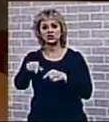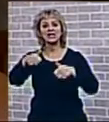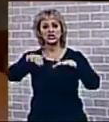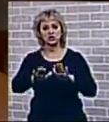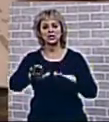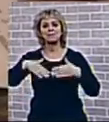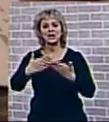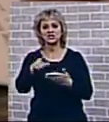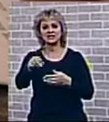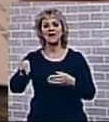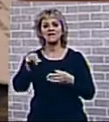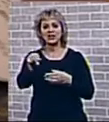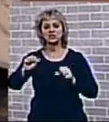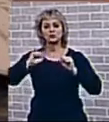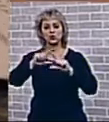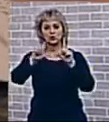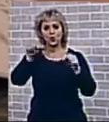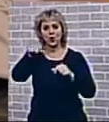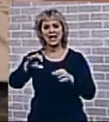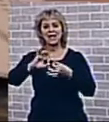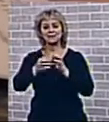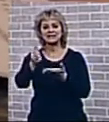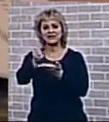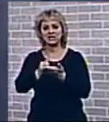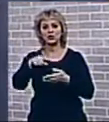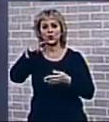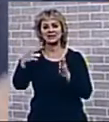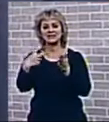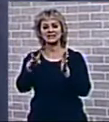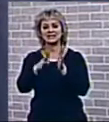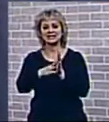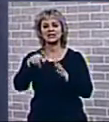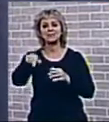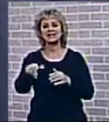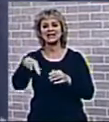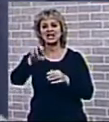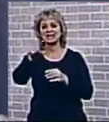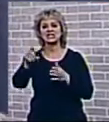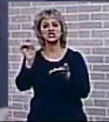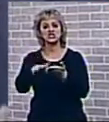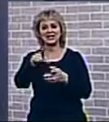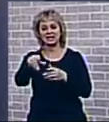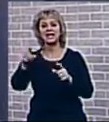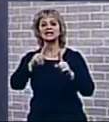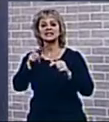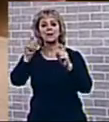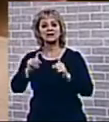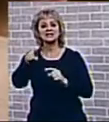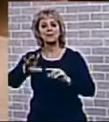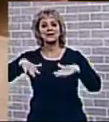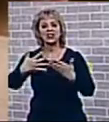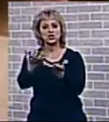Их решил пожертвовать Волгодонской спортшколе Олимпийского резерва номер 29 местный яхтенный центр. На заседании